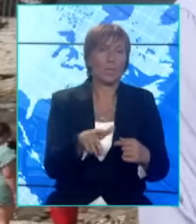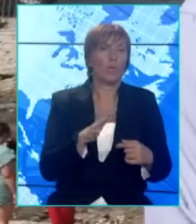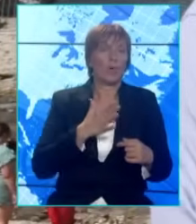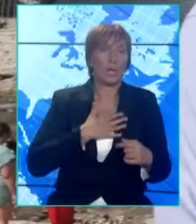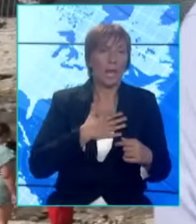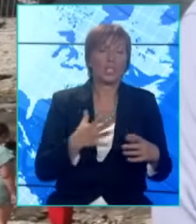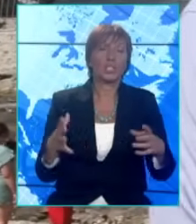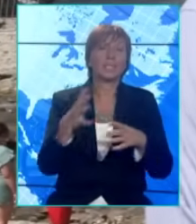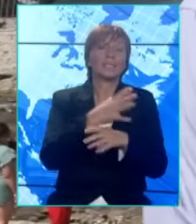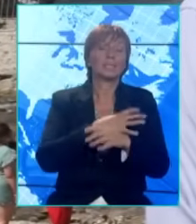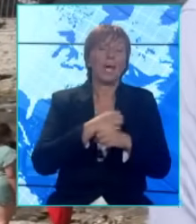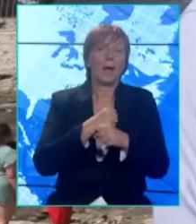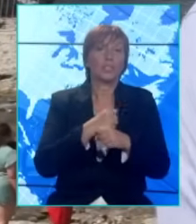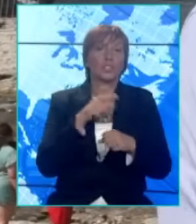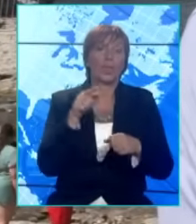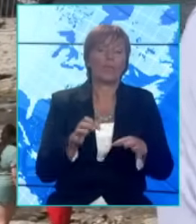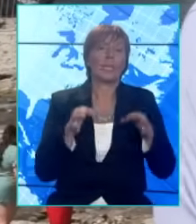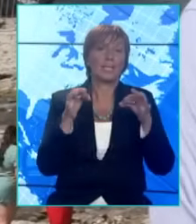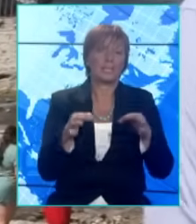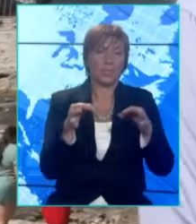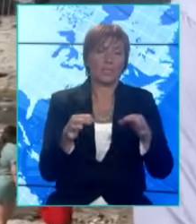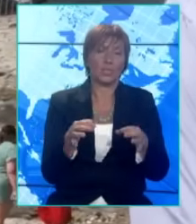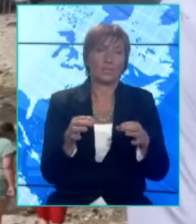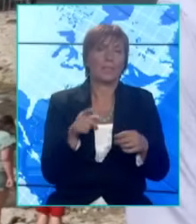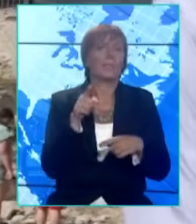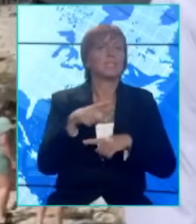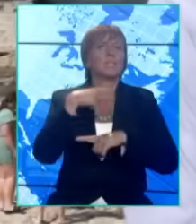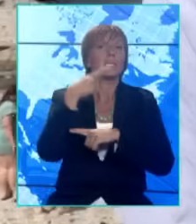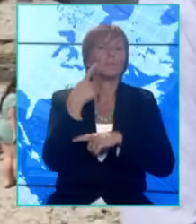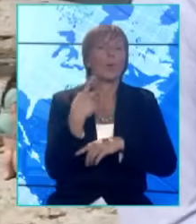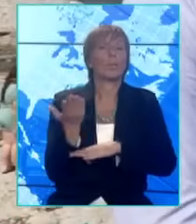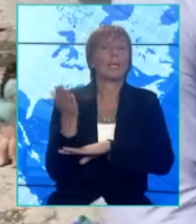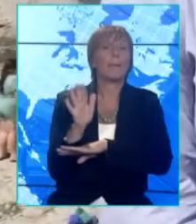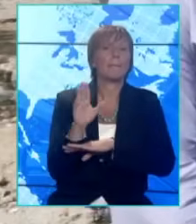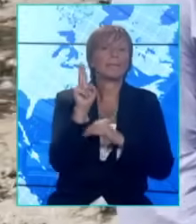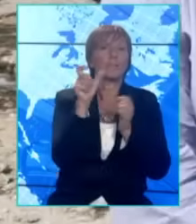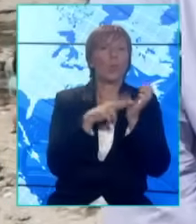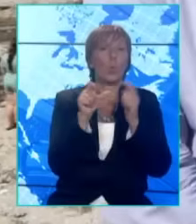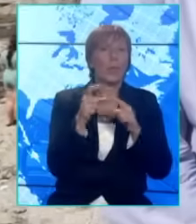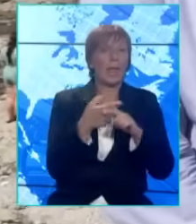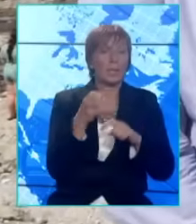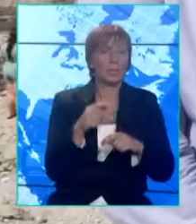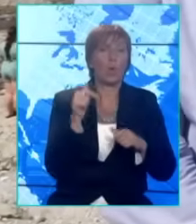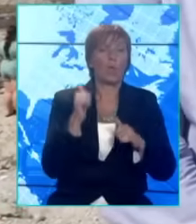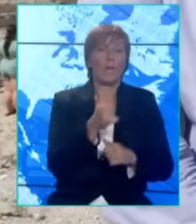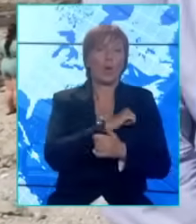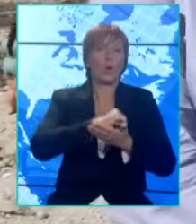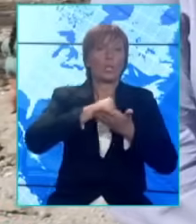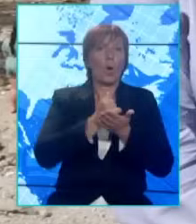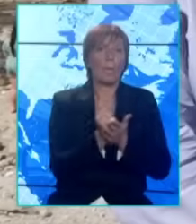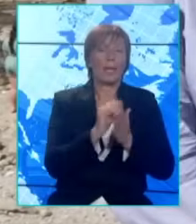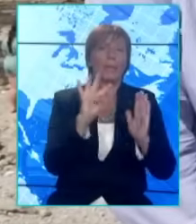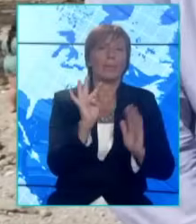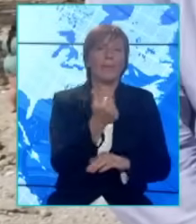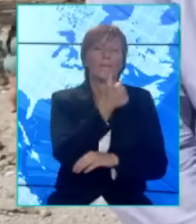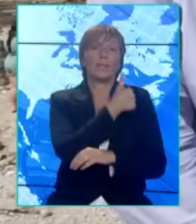našeg završnog čina, ove svečanosti i ovog koncerta. Evo, spomenuli ste i predstavnike UNESCO-a, a ove godine obilježavamo, je li tako, 19